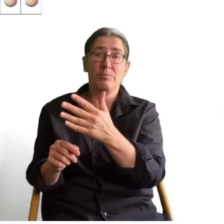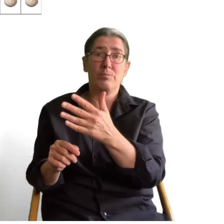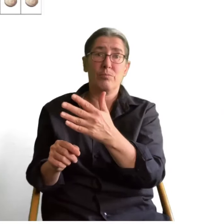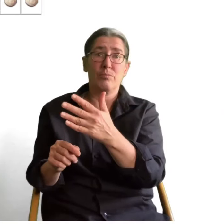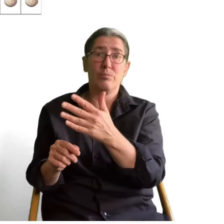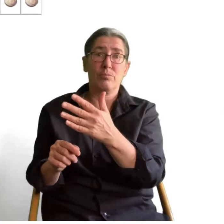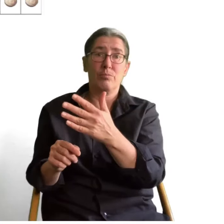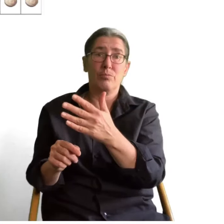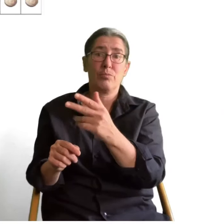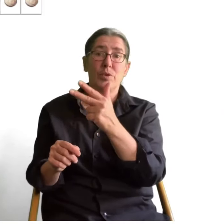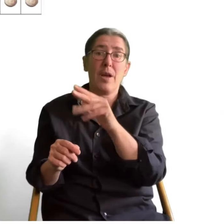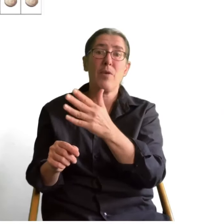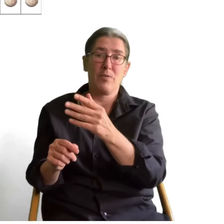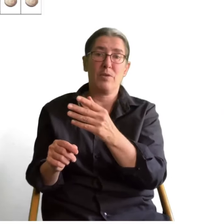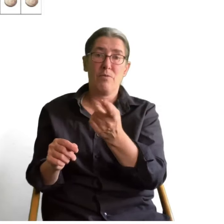Euro